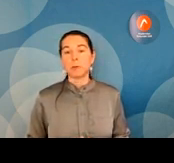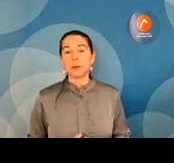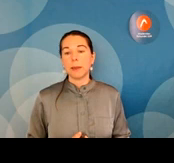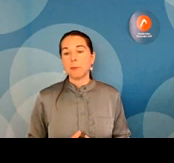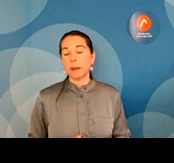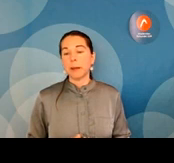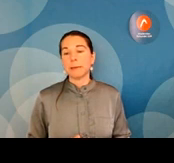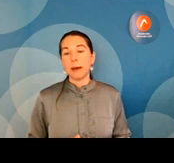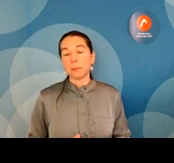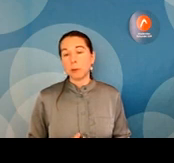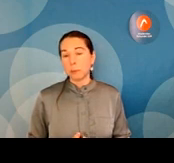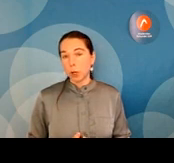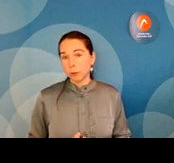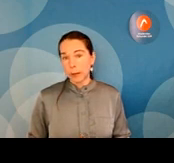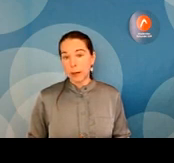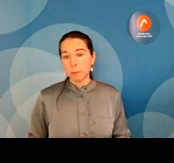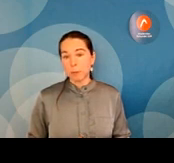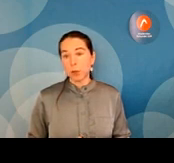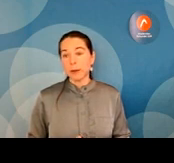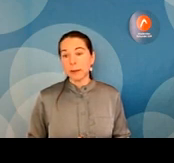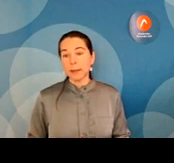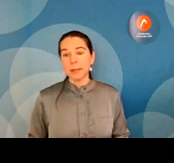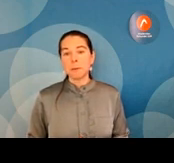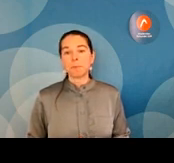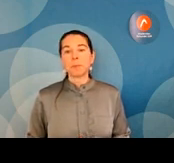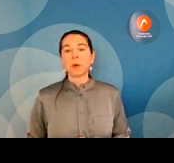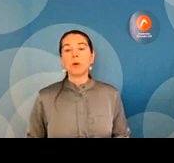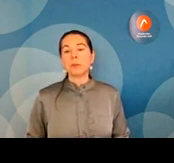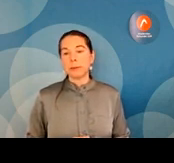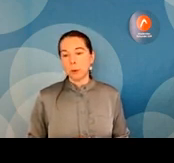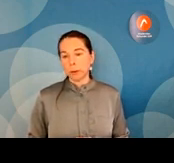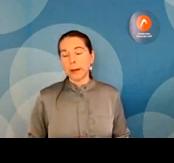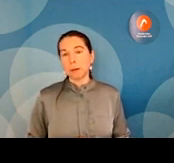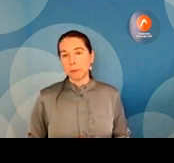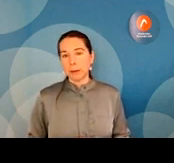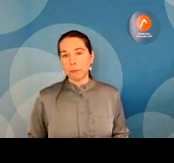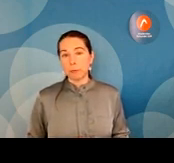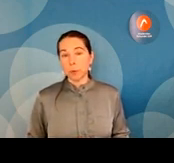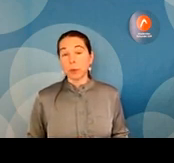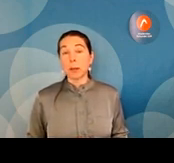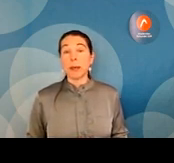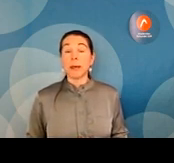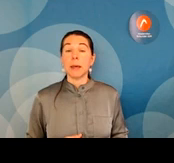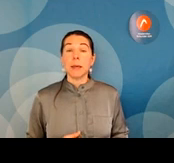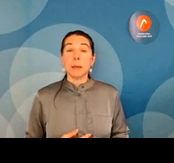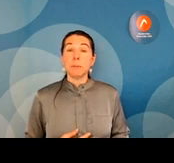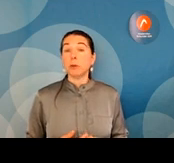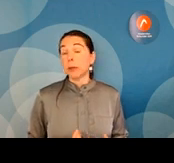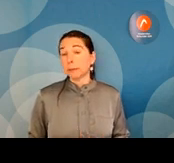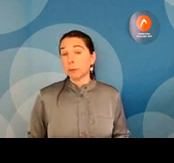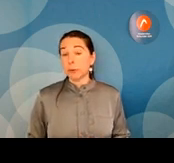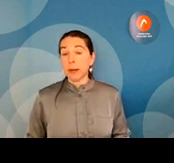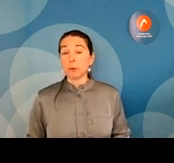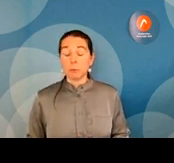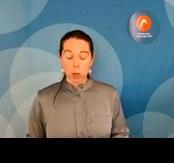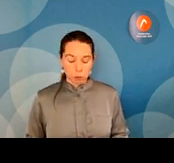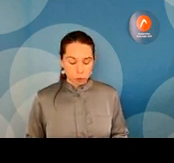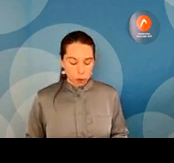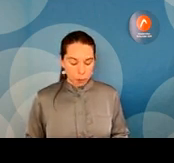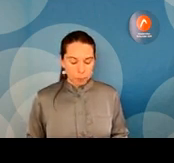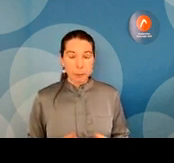skrivit, perspektiv på äldres arbetsmiljö från Arbetsmiljöverket och senior arbetskraft från Myndigheten